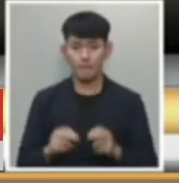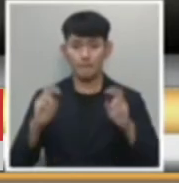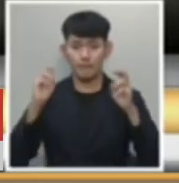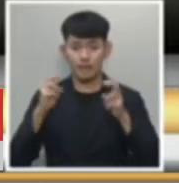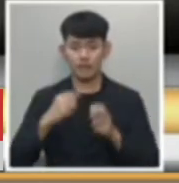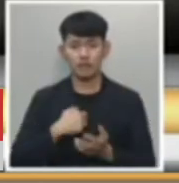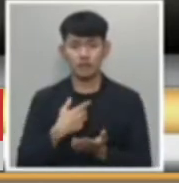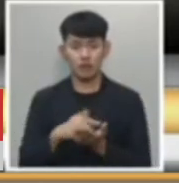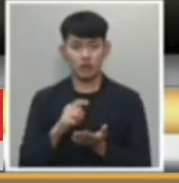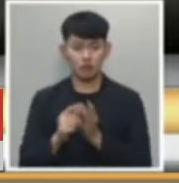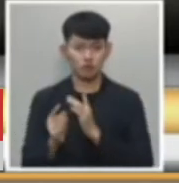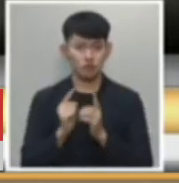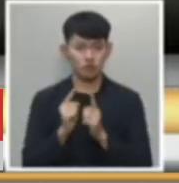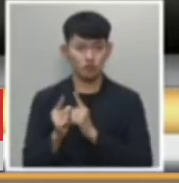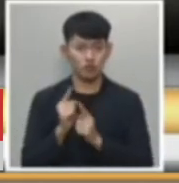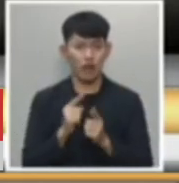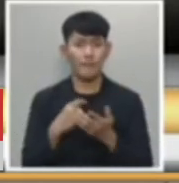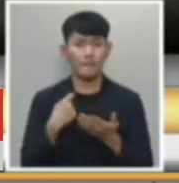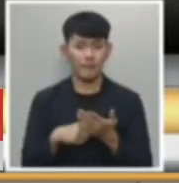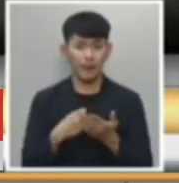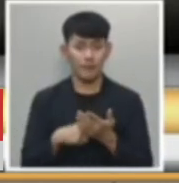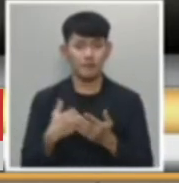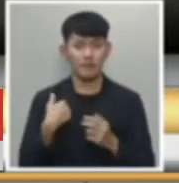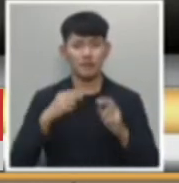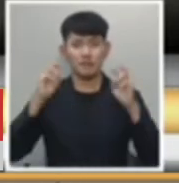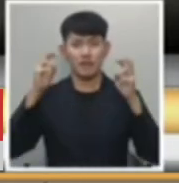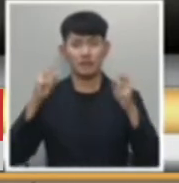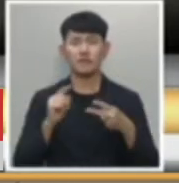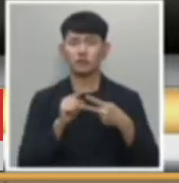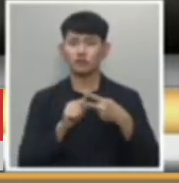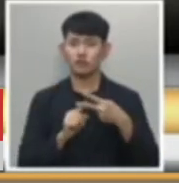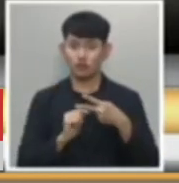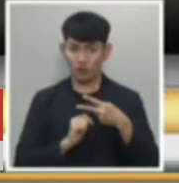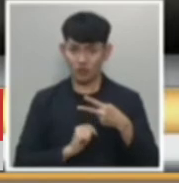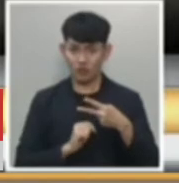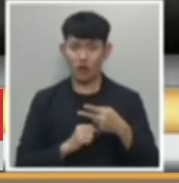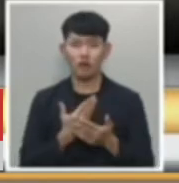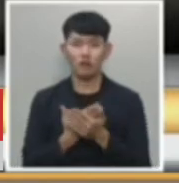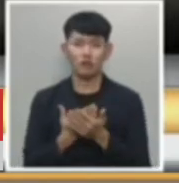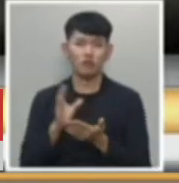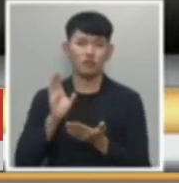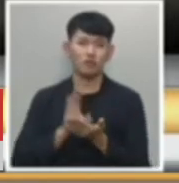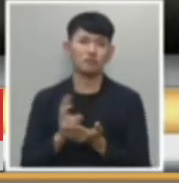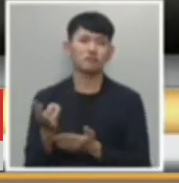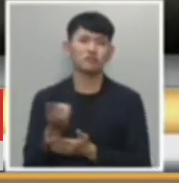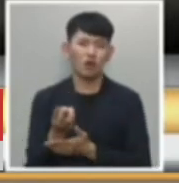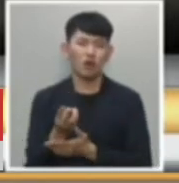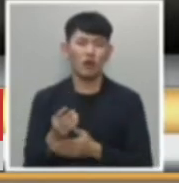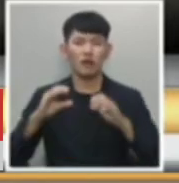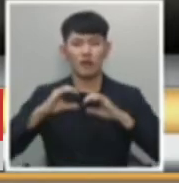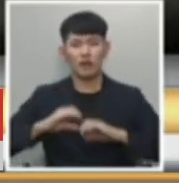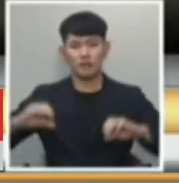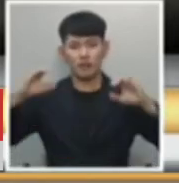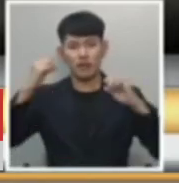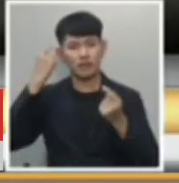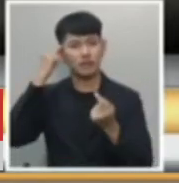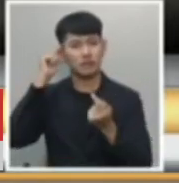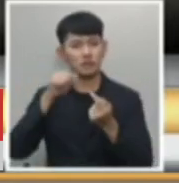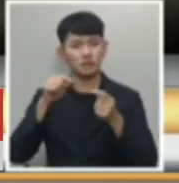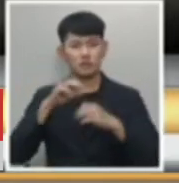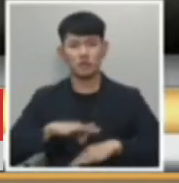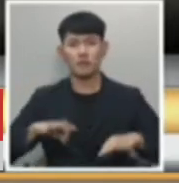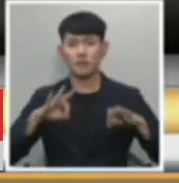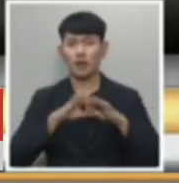หลักประกันเนี่ยนะครับเรามี2ประเด็นใหญ่ๆคือว่าเราได้งบประมาณน้อยเกินไปนะครับรัฐบาลให้ความสำคัญน้อยเกินไปนะครับ